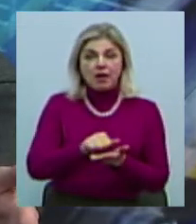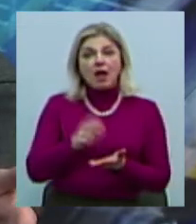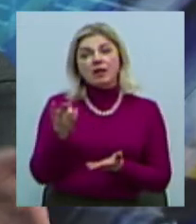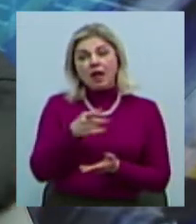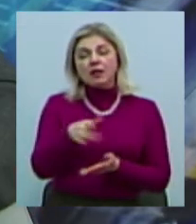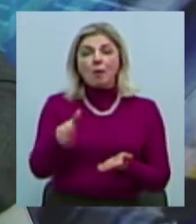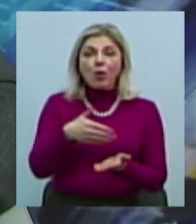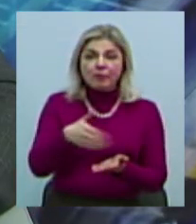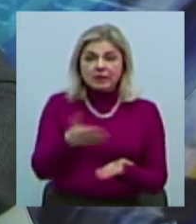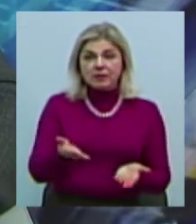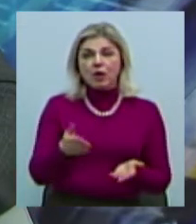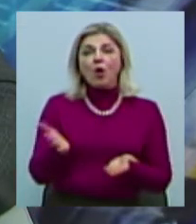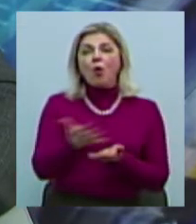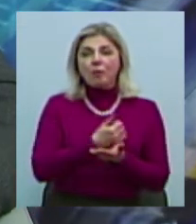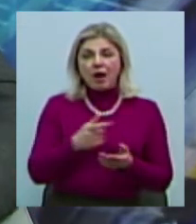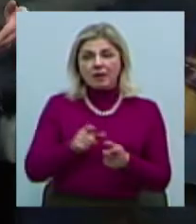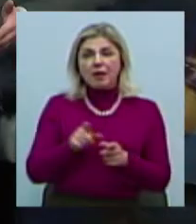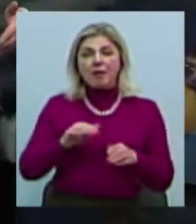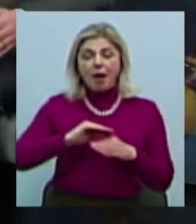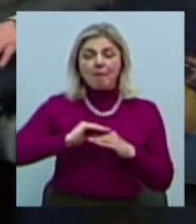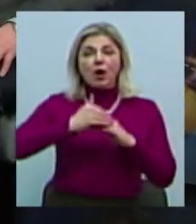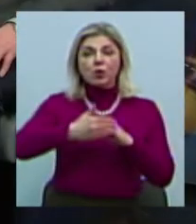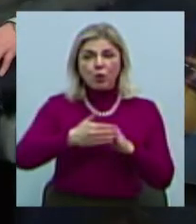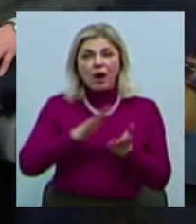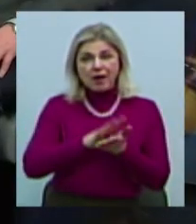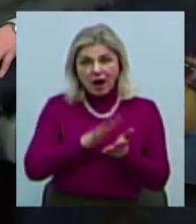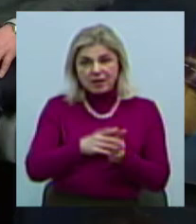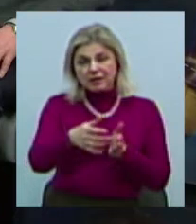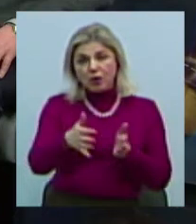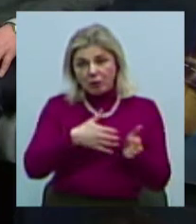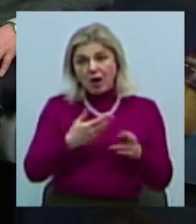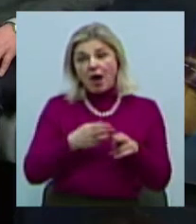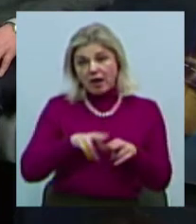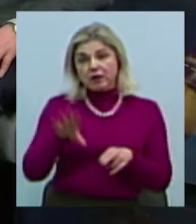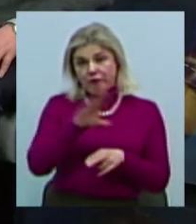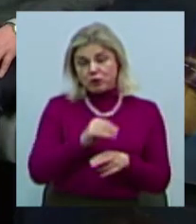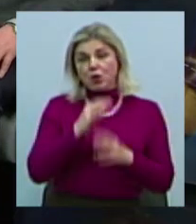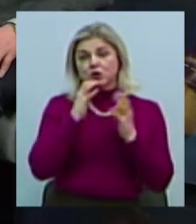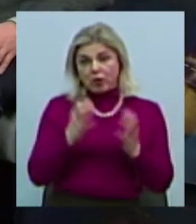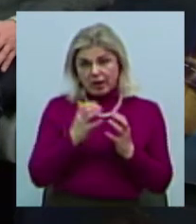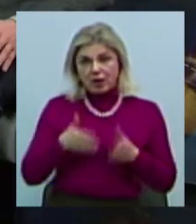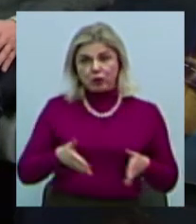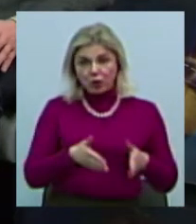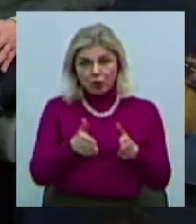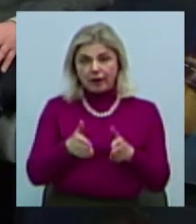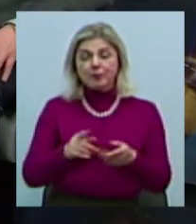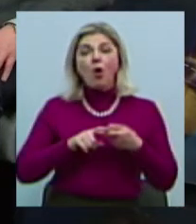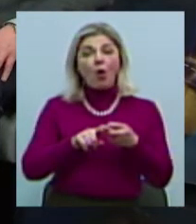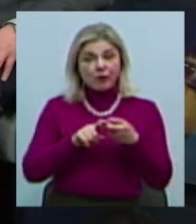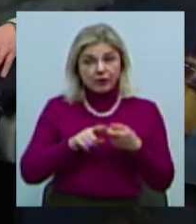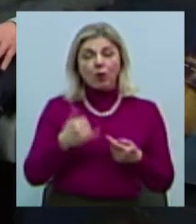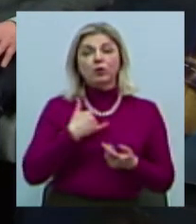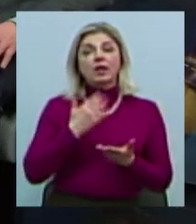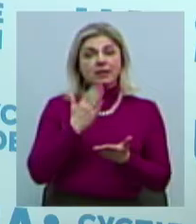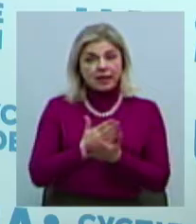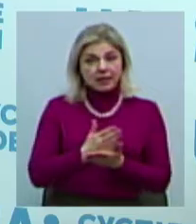там, убрать там, прибордюрную там, грязь. Это тоже содержание дорог, все это считается. Там. То есть контакт мы держим со службой